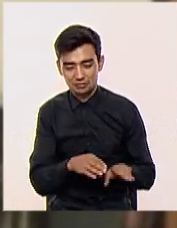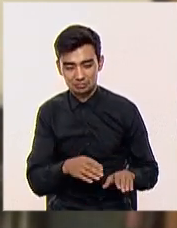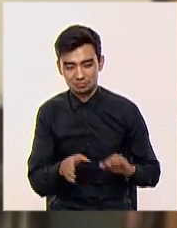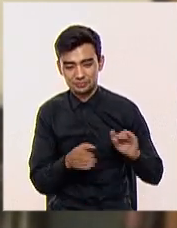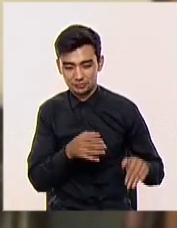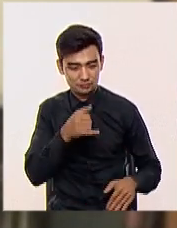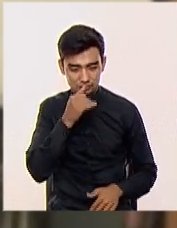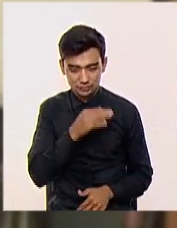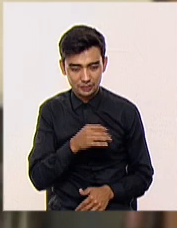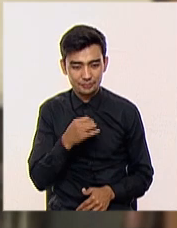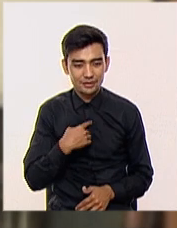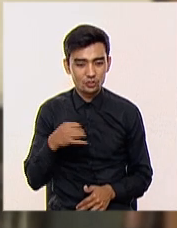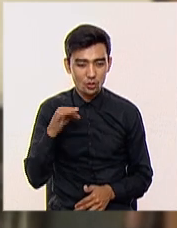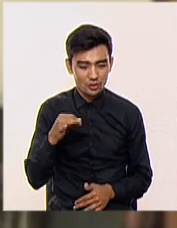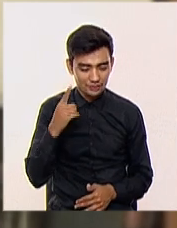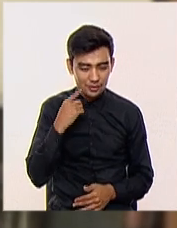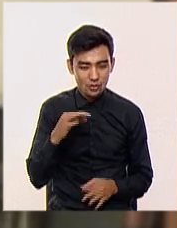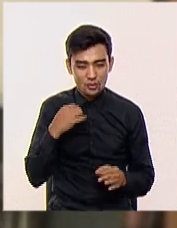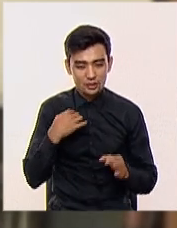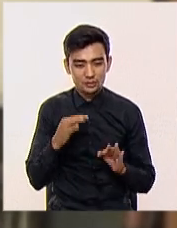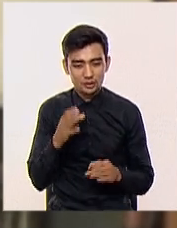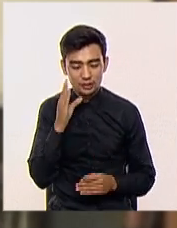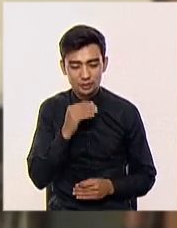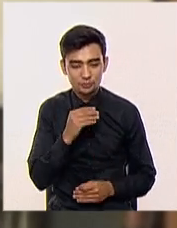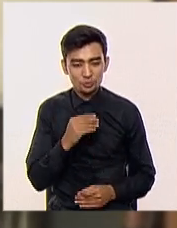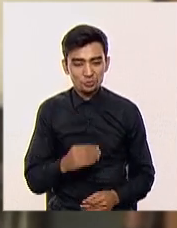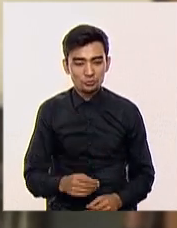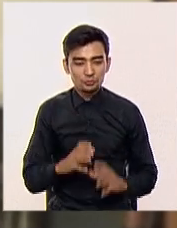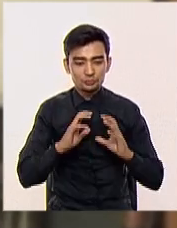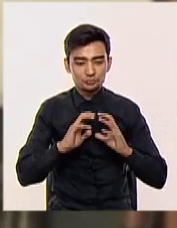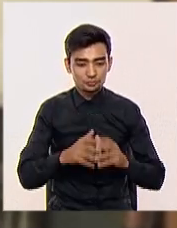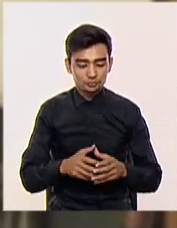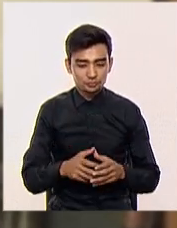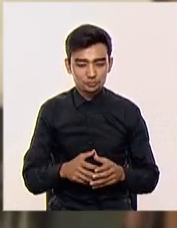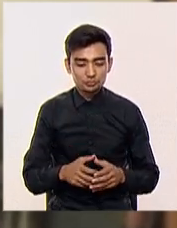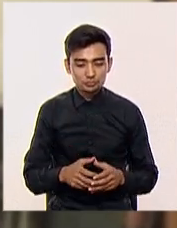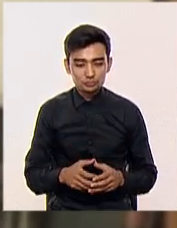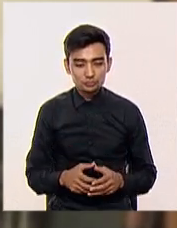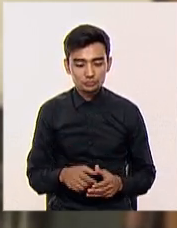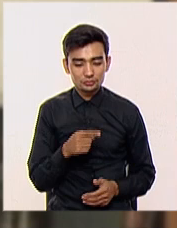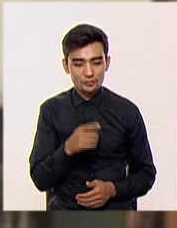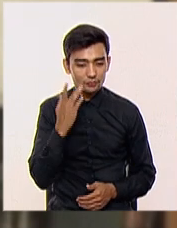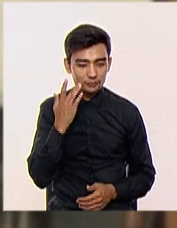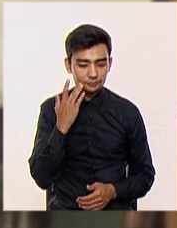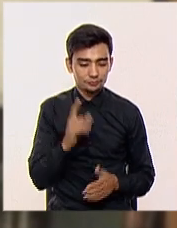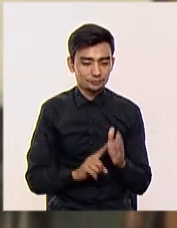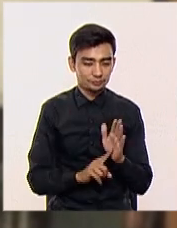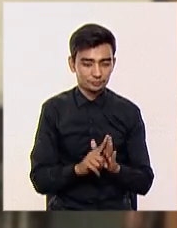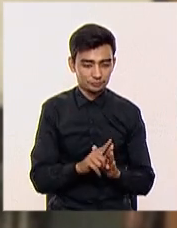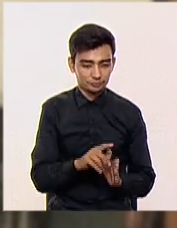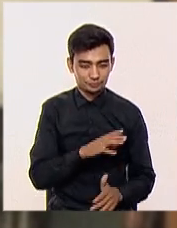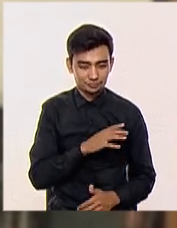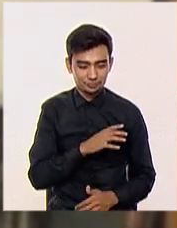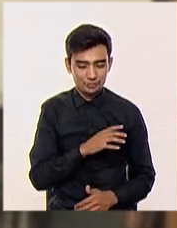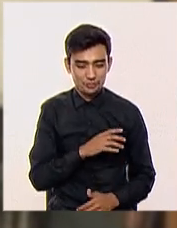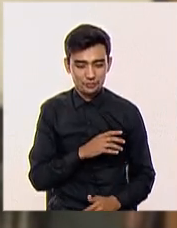как историк могу сказать, вот эти вот войны, да, которые были мировые, да, они всегда начинались с